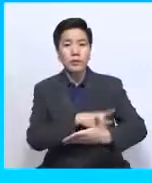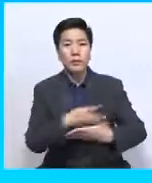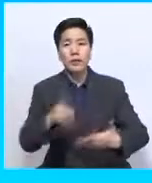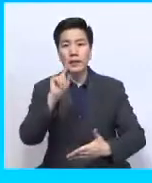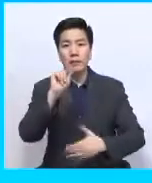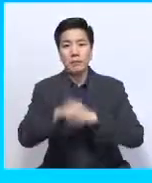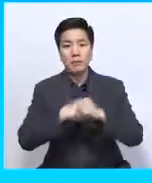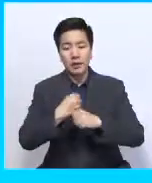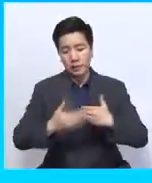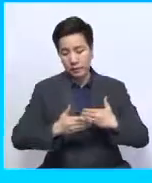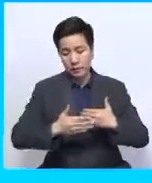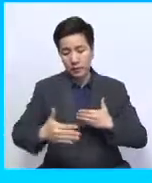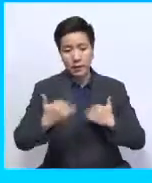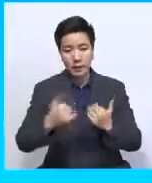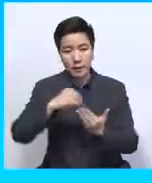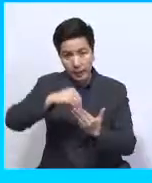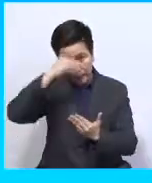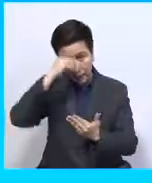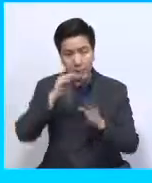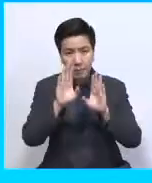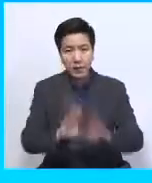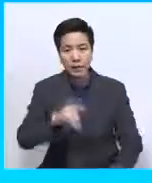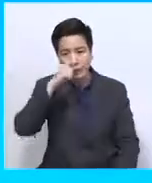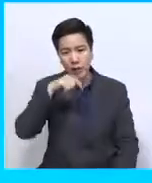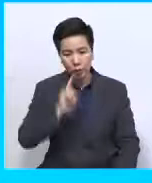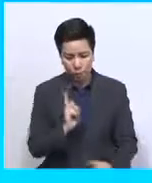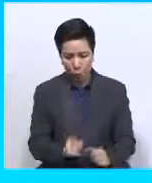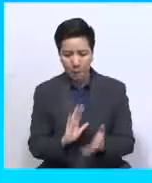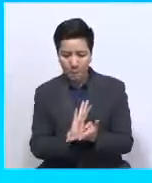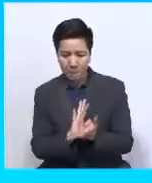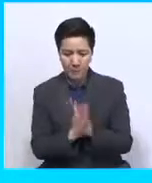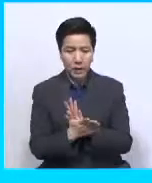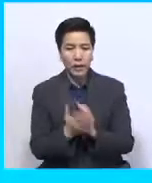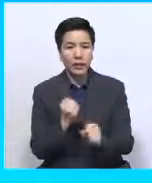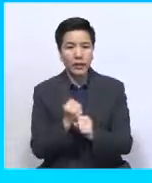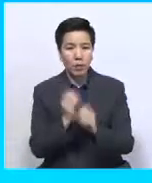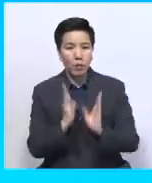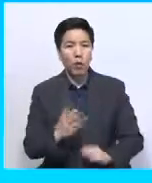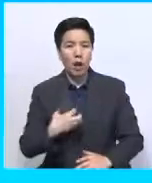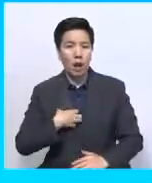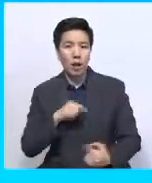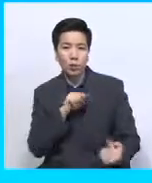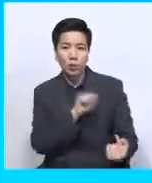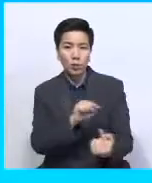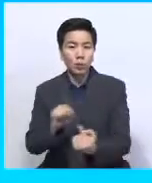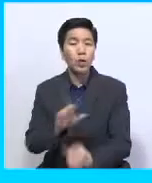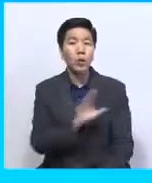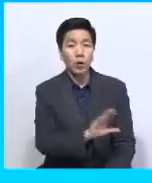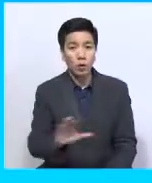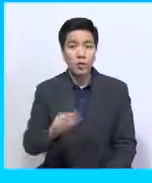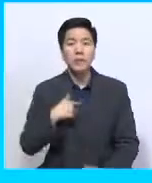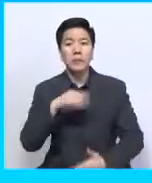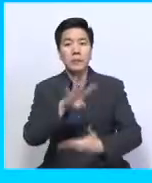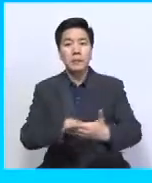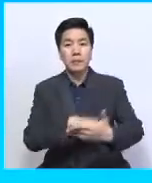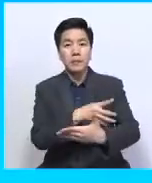ปีขณะที่การศึกษาไทยค่ะต้องปรับเปลี่ยนไปตามสถานการณ์โลกที่เปลี่ยนแปลงผลิตคนให้ตรงกับความต้องการของประเทศและต้องมียุท